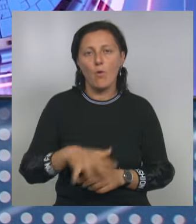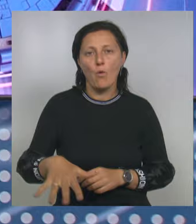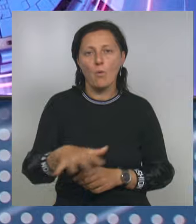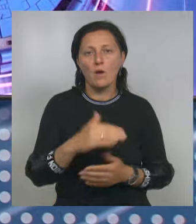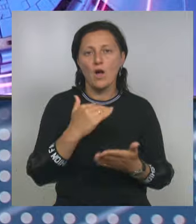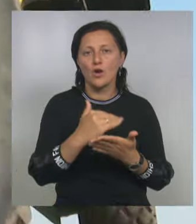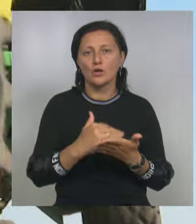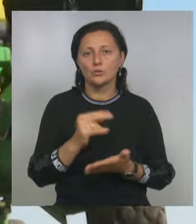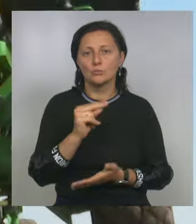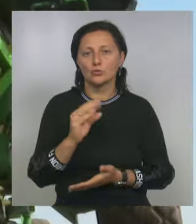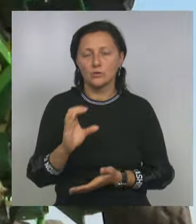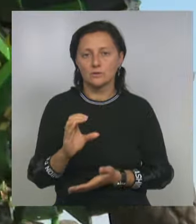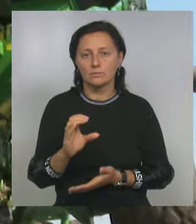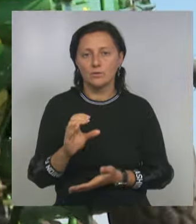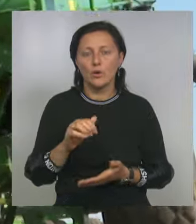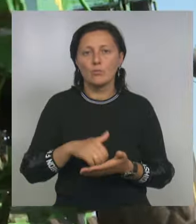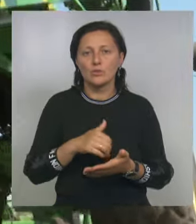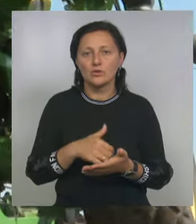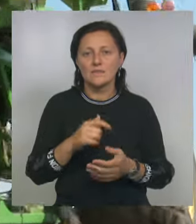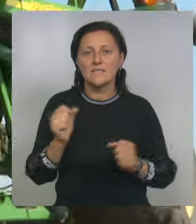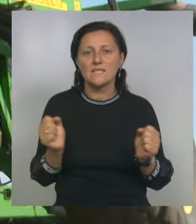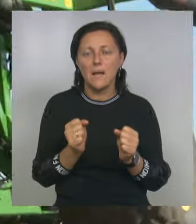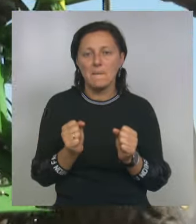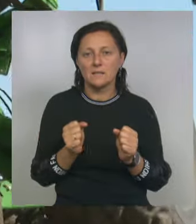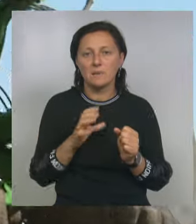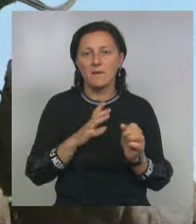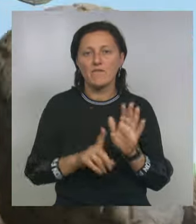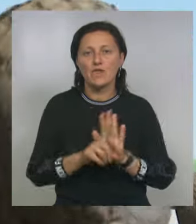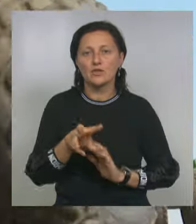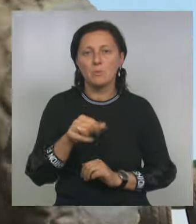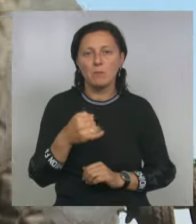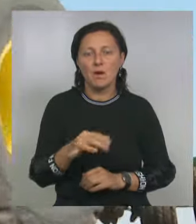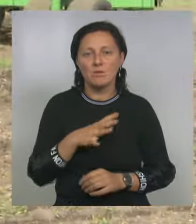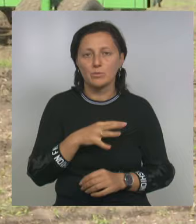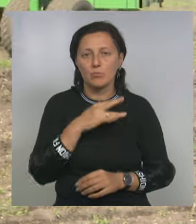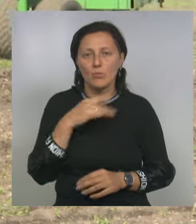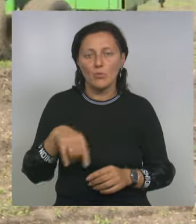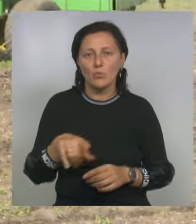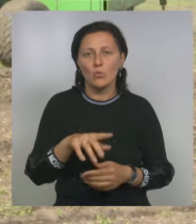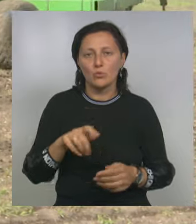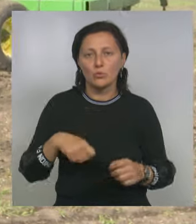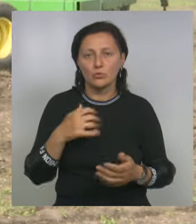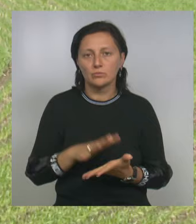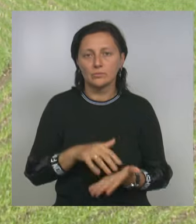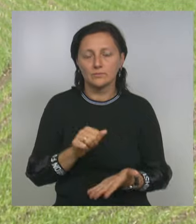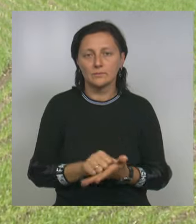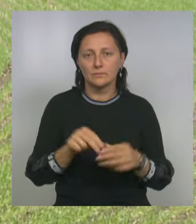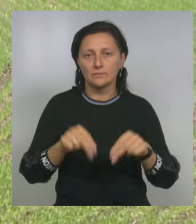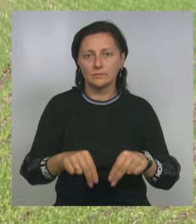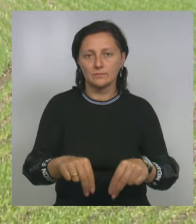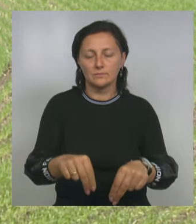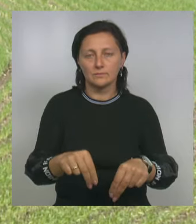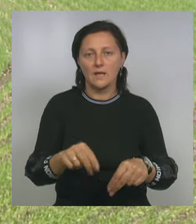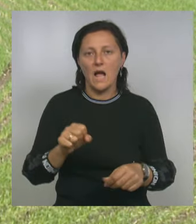режима ЧС. Причина – заморозки в начале мая, которые нанесли ущерб части посевов. Согласно